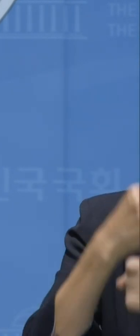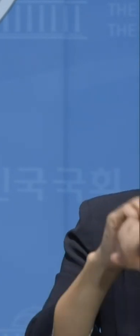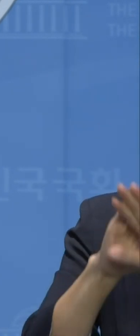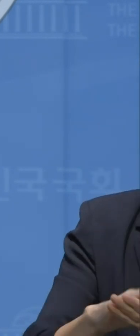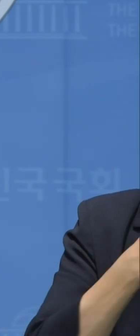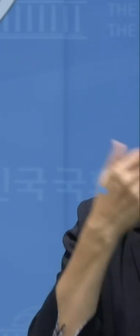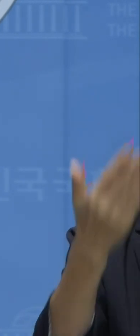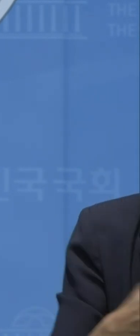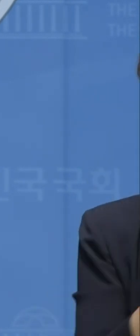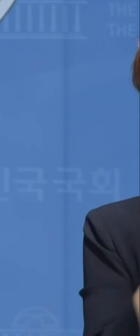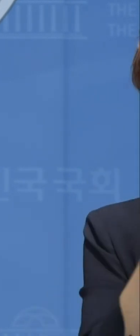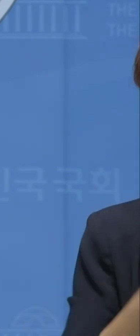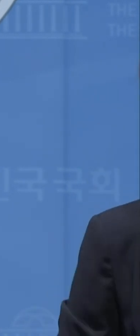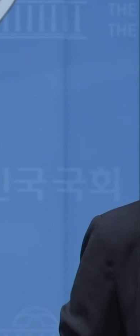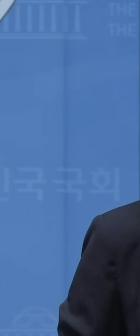것인가